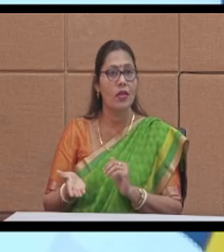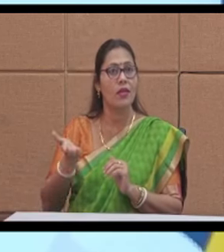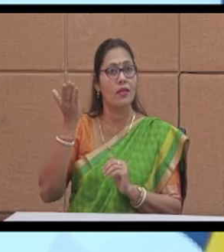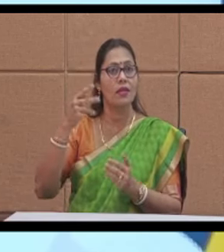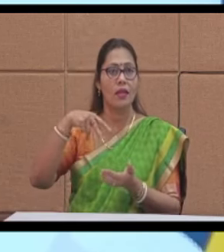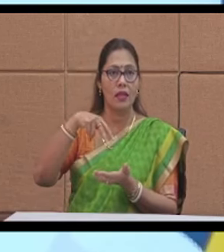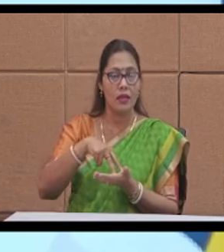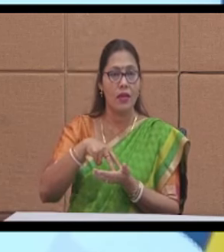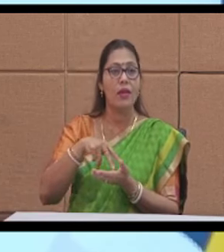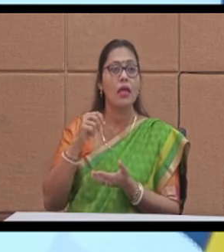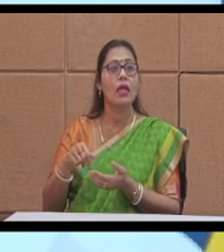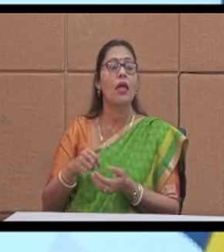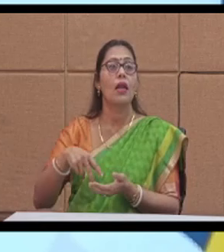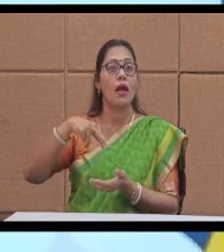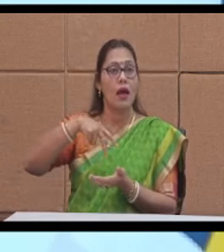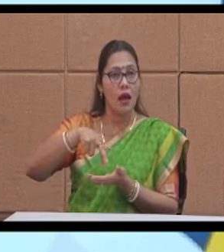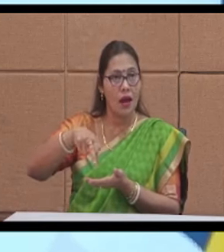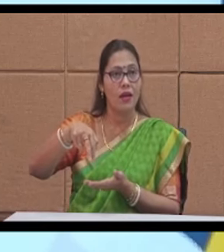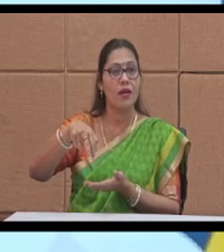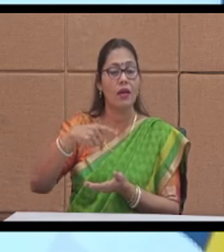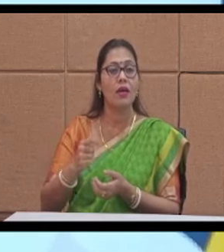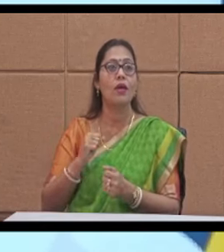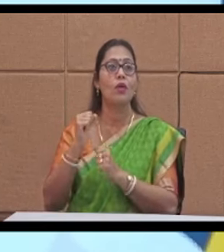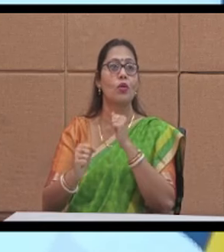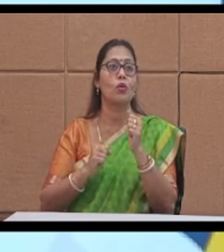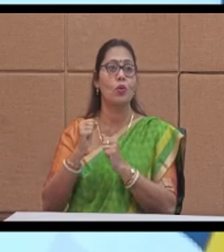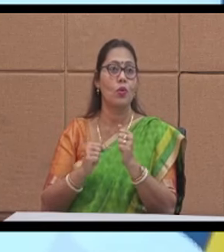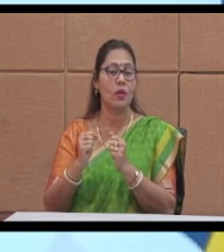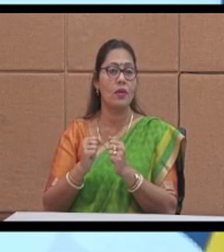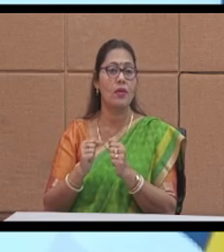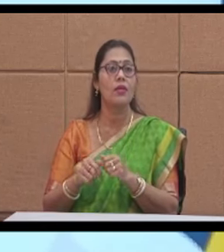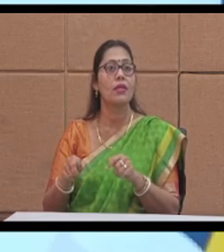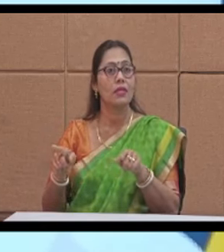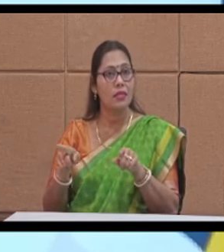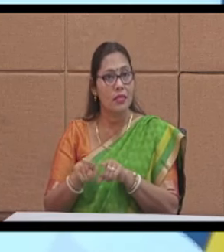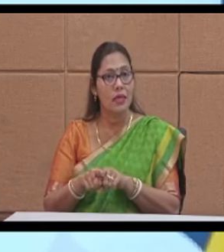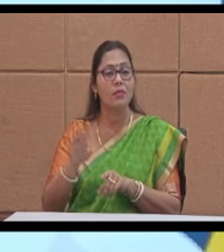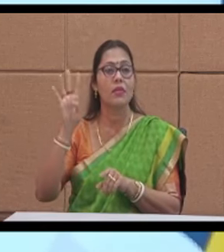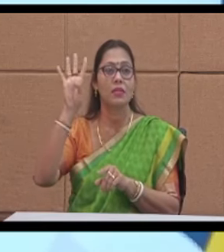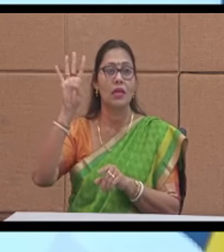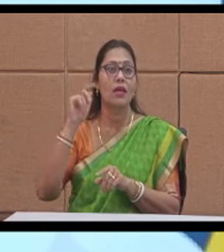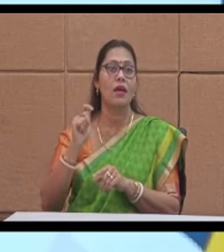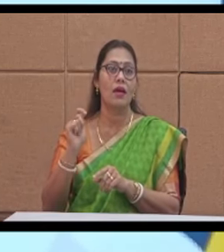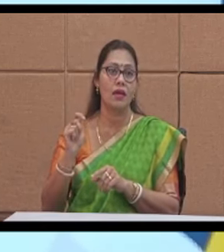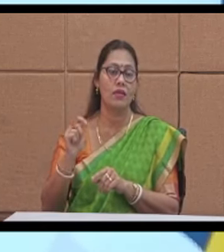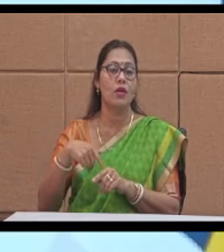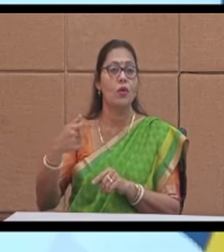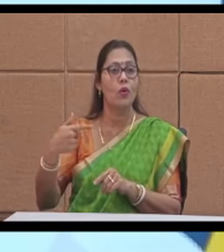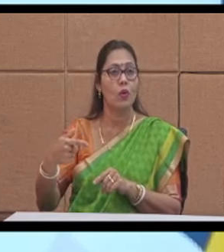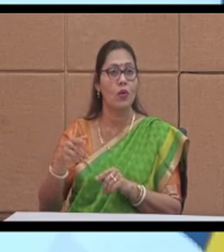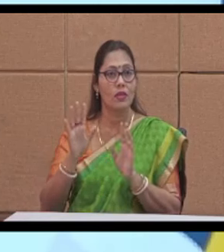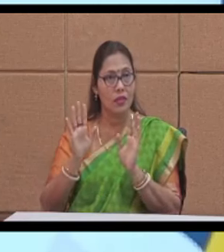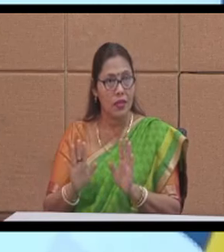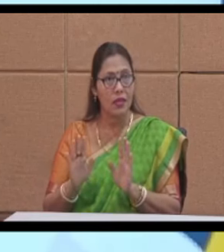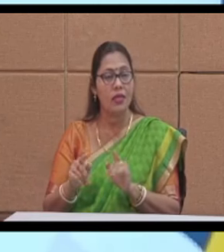দাঁড়ানো উঠে দাঁড়ানোর থেকে হাঁটা হাঁটার থেকে জোরে দৌড়ানো এই চারটে কাজ প্রতিদিন